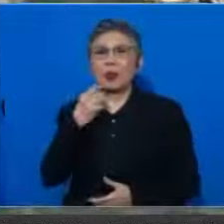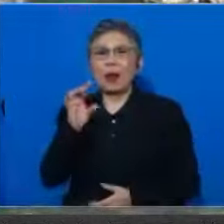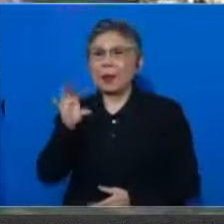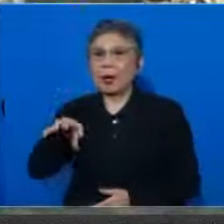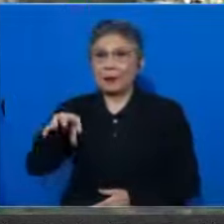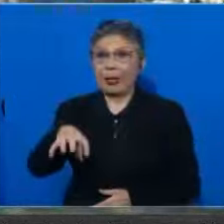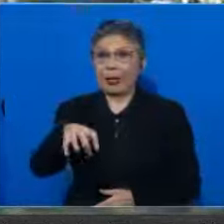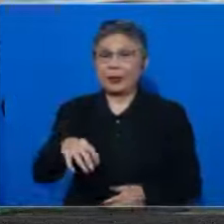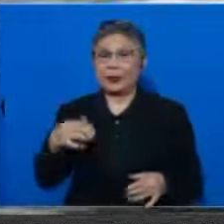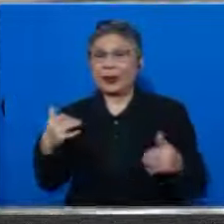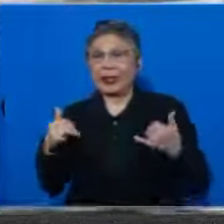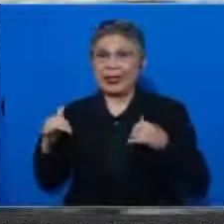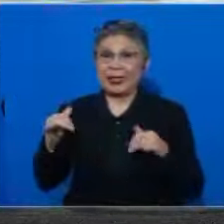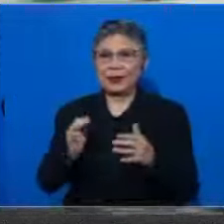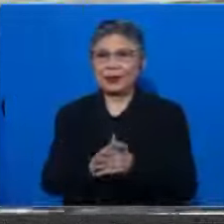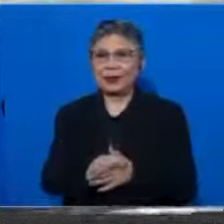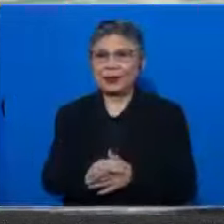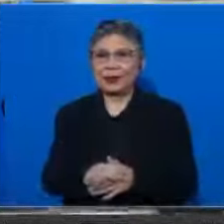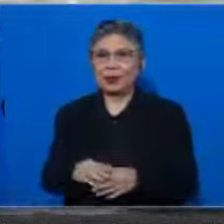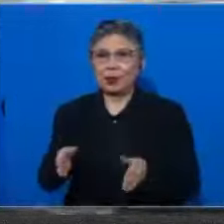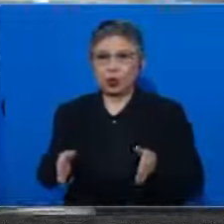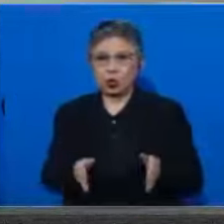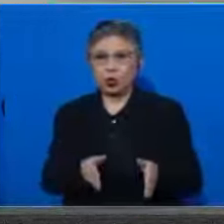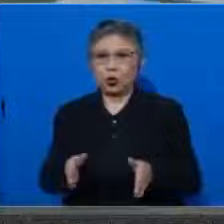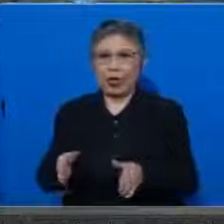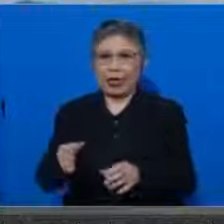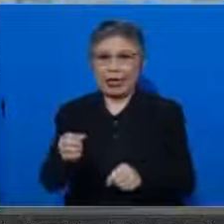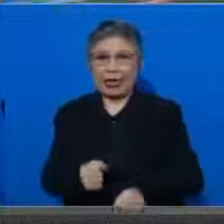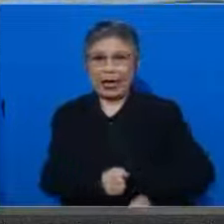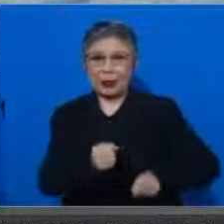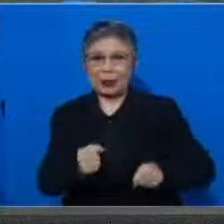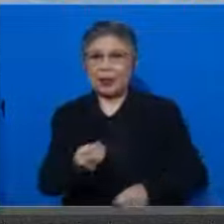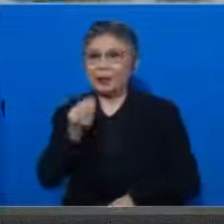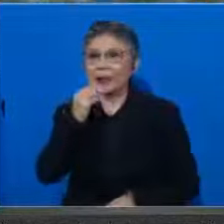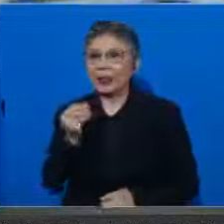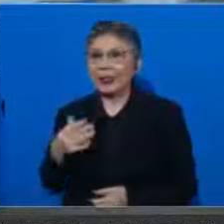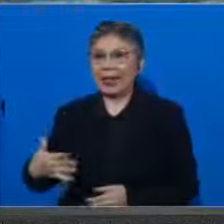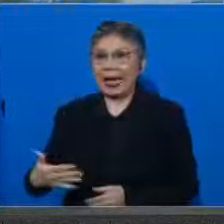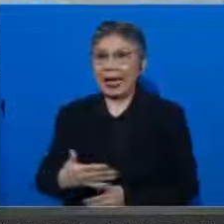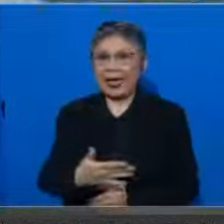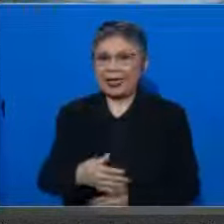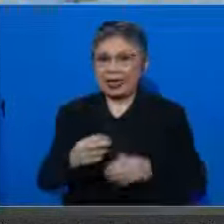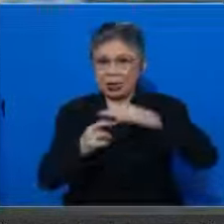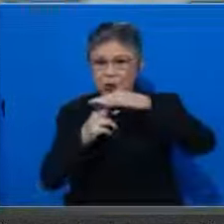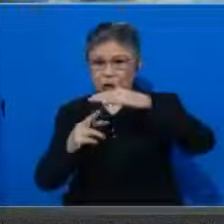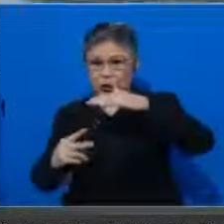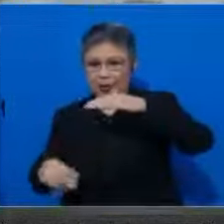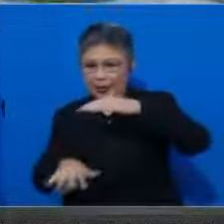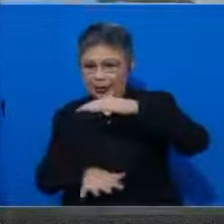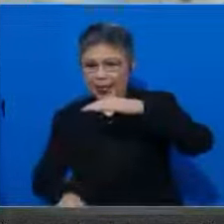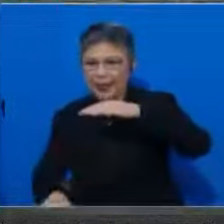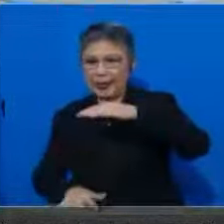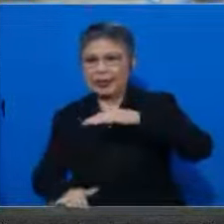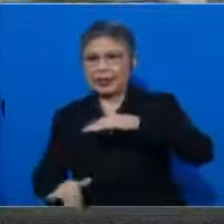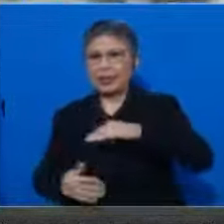wahana juga bisa, mulai dari menyusuri sungai dengan kano, memberi makan ikan, hingga snorkeling ke dasar sungai